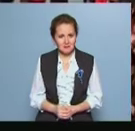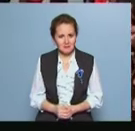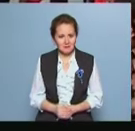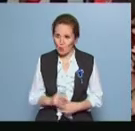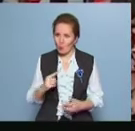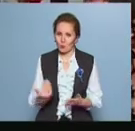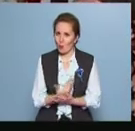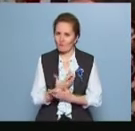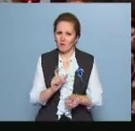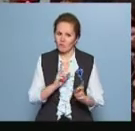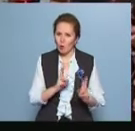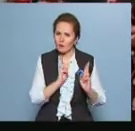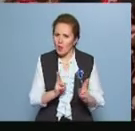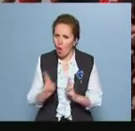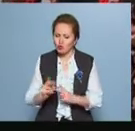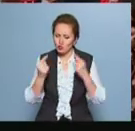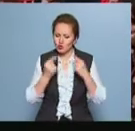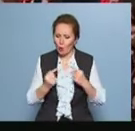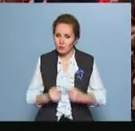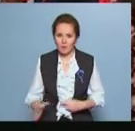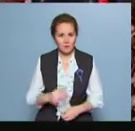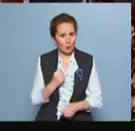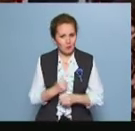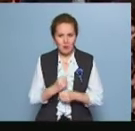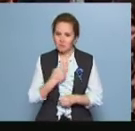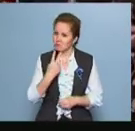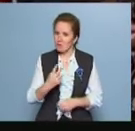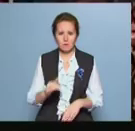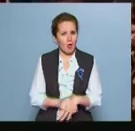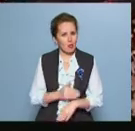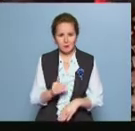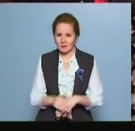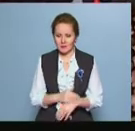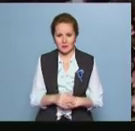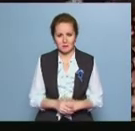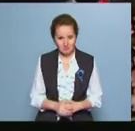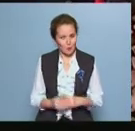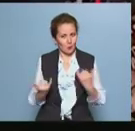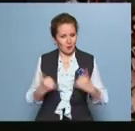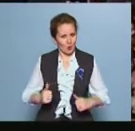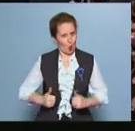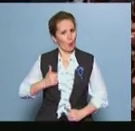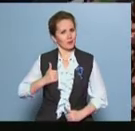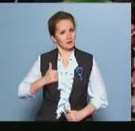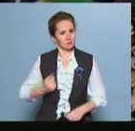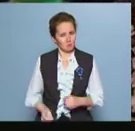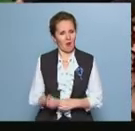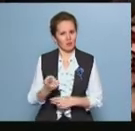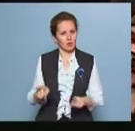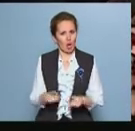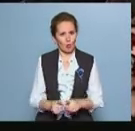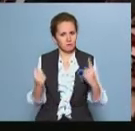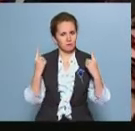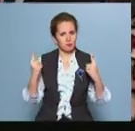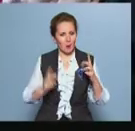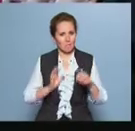Все так отлажено, так четко все делают. Прямо молодцы. Гордость даже появилась, что такое производство у нас